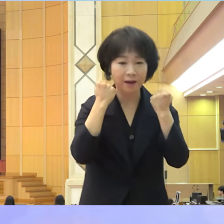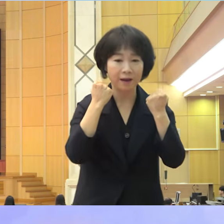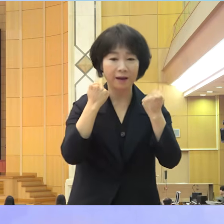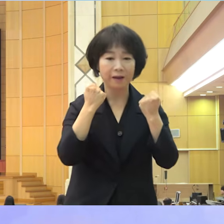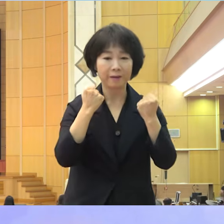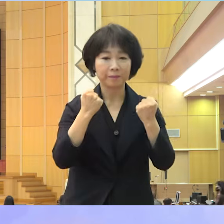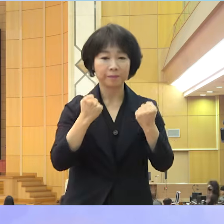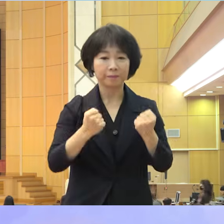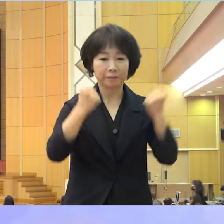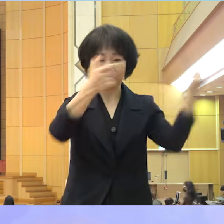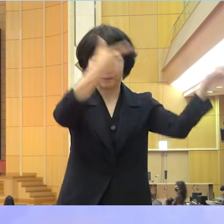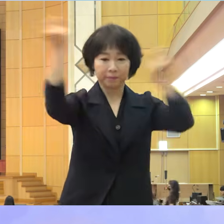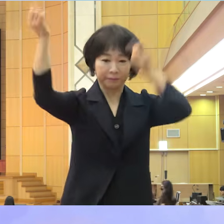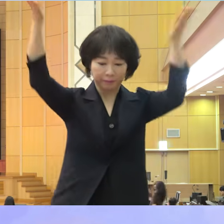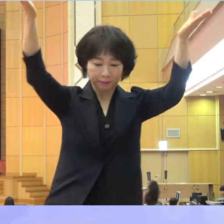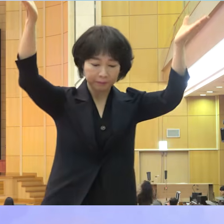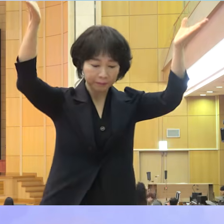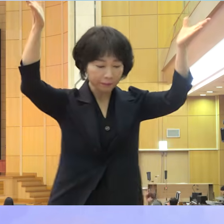살아계시네.